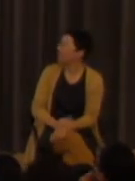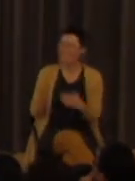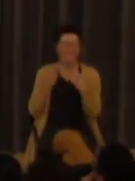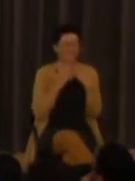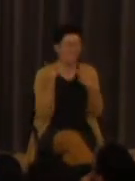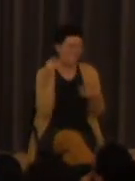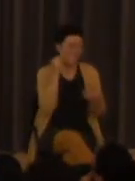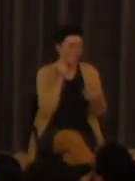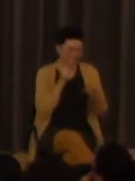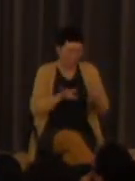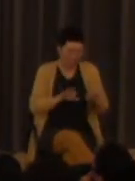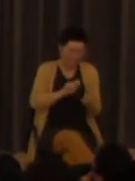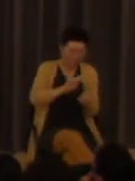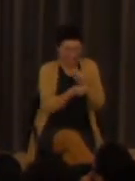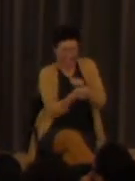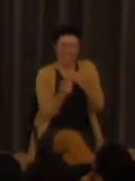Gràcies, Gemma.